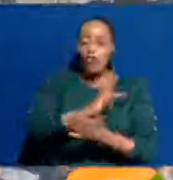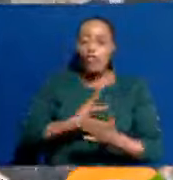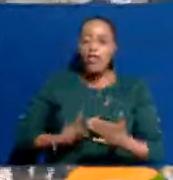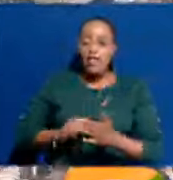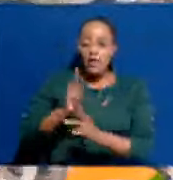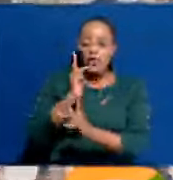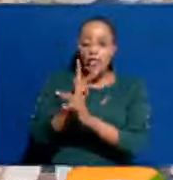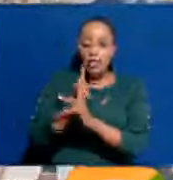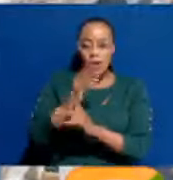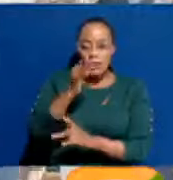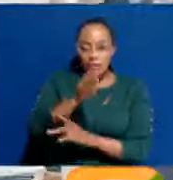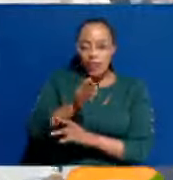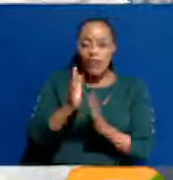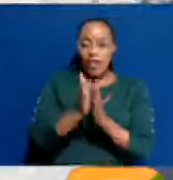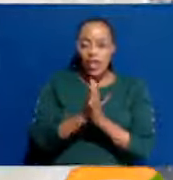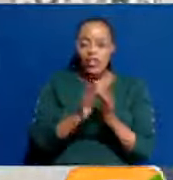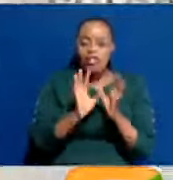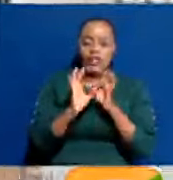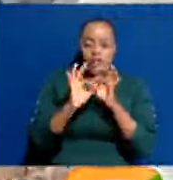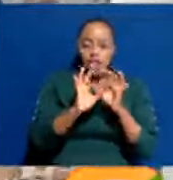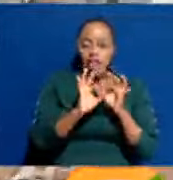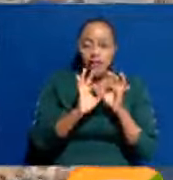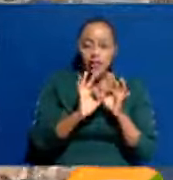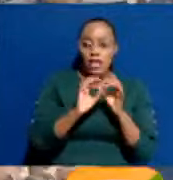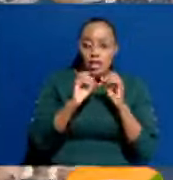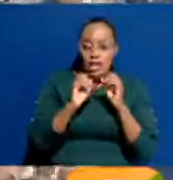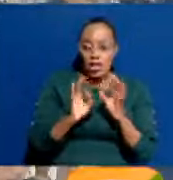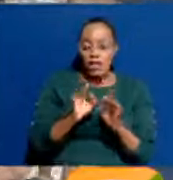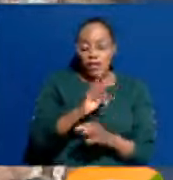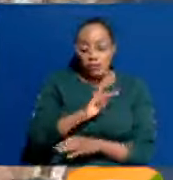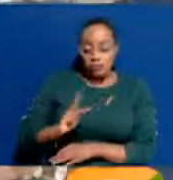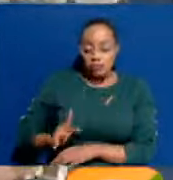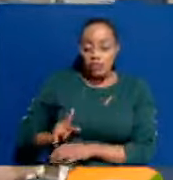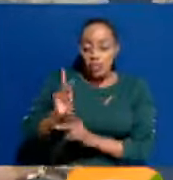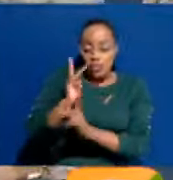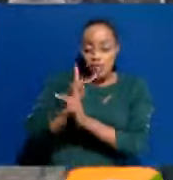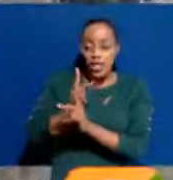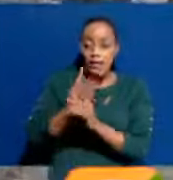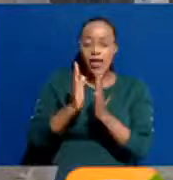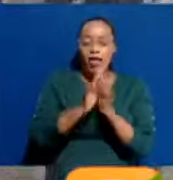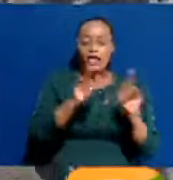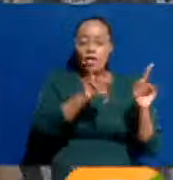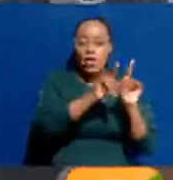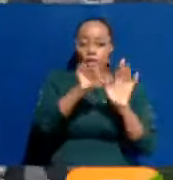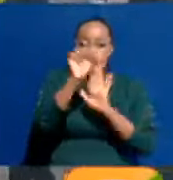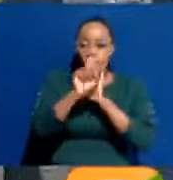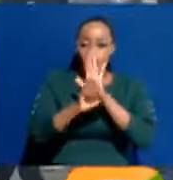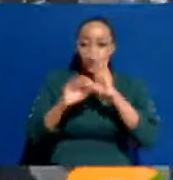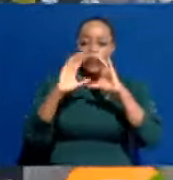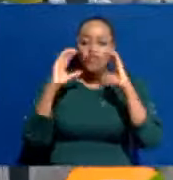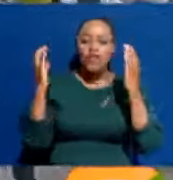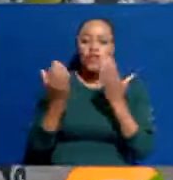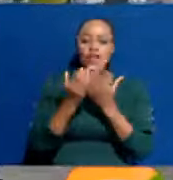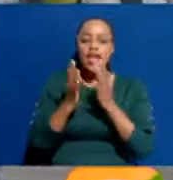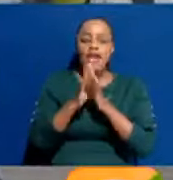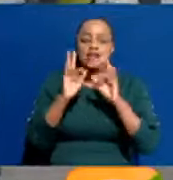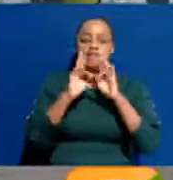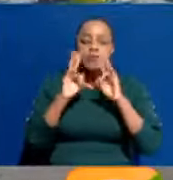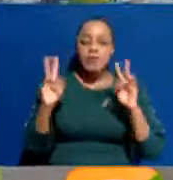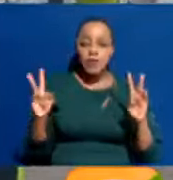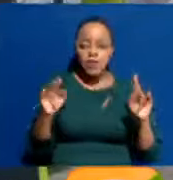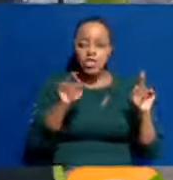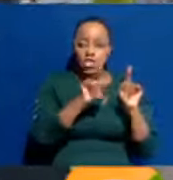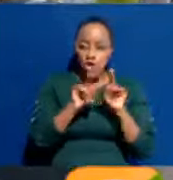iliyokuwepo, ukumbi wa muungano ambapo mihusi ya kifalme ilihifadhiwa, pamoja na ikulu ya dunia na utulivu, sawa